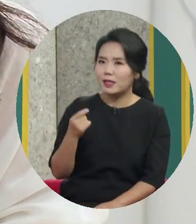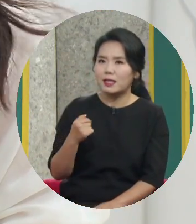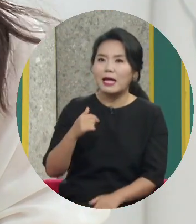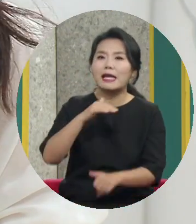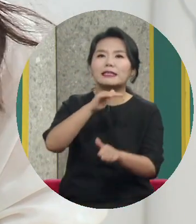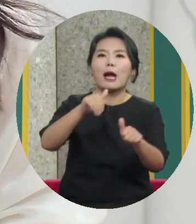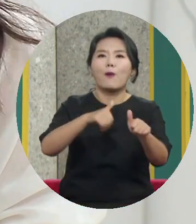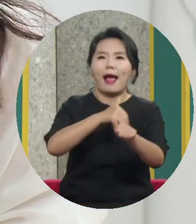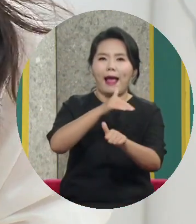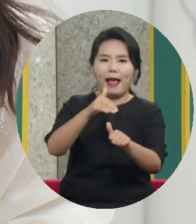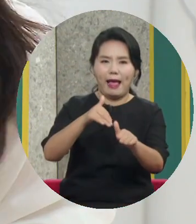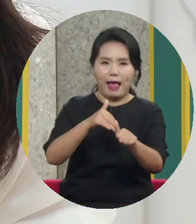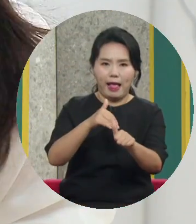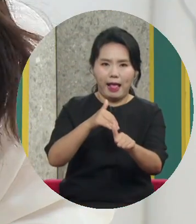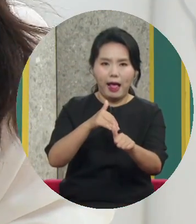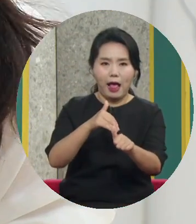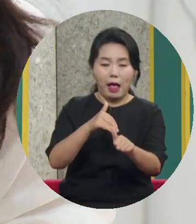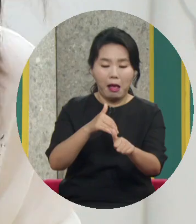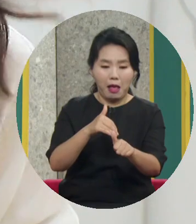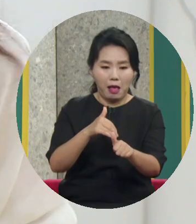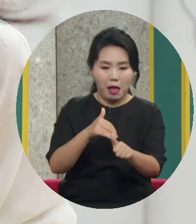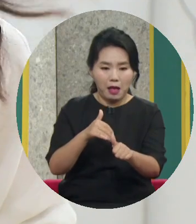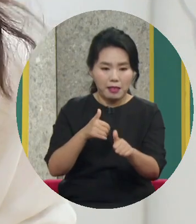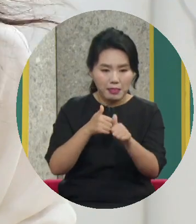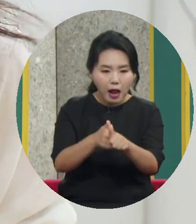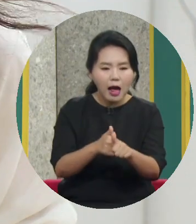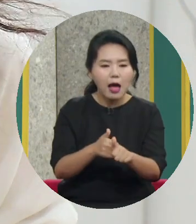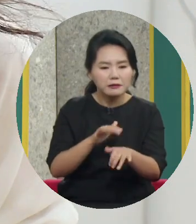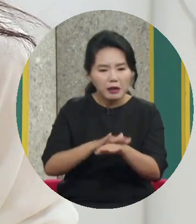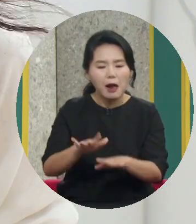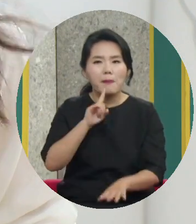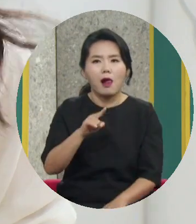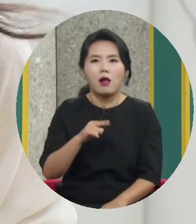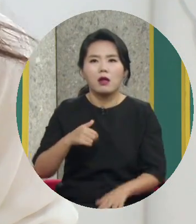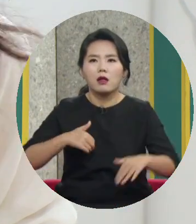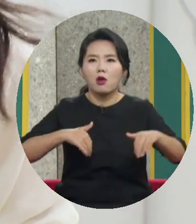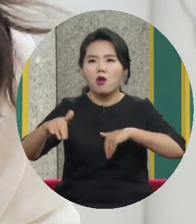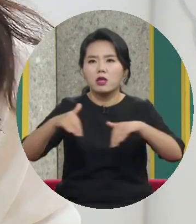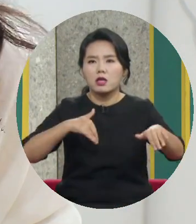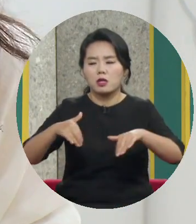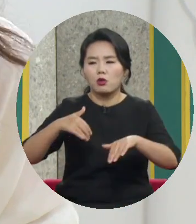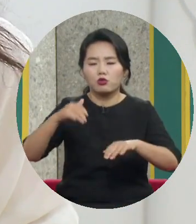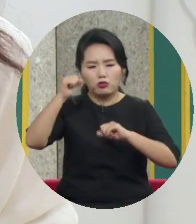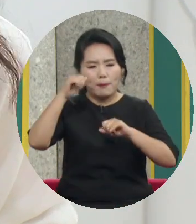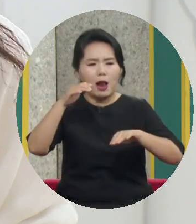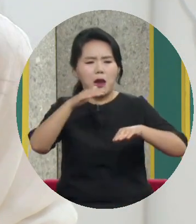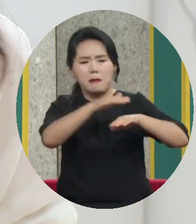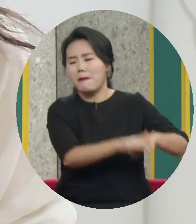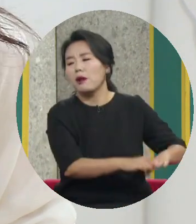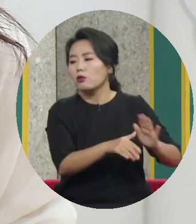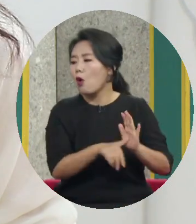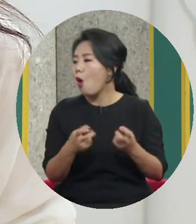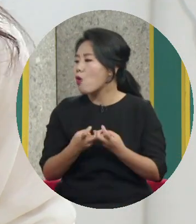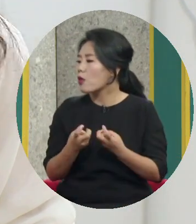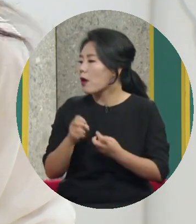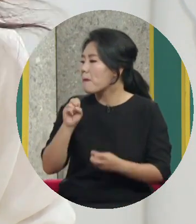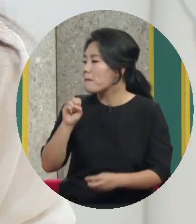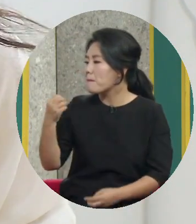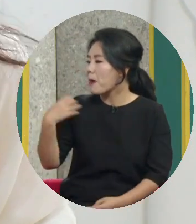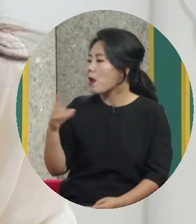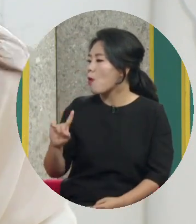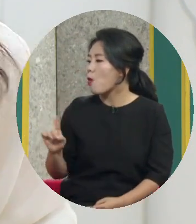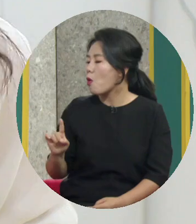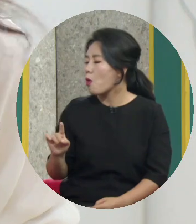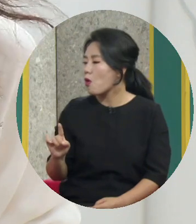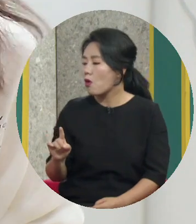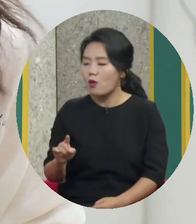상황에서 어떻게 말을 해야 되는지. 예를 들어 뭐 길거리 가다가 누군가 발을 밟았어, 효정아. 어떻게 해야 돼?